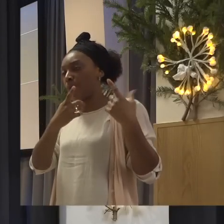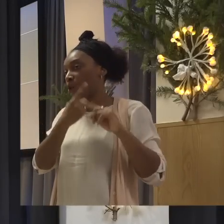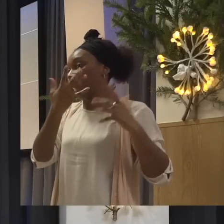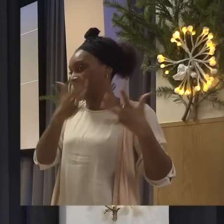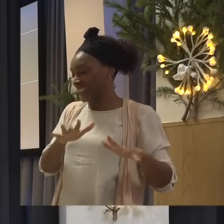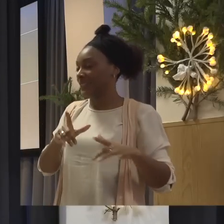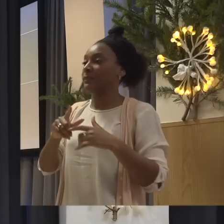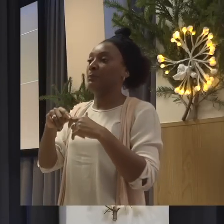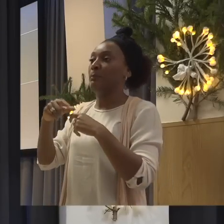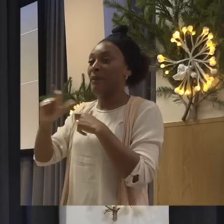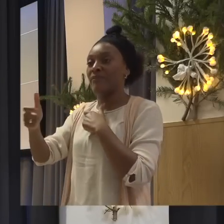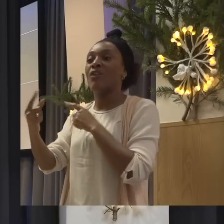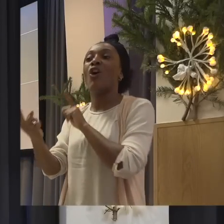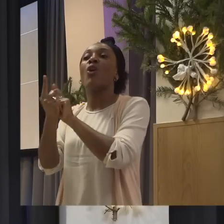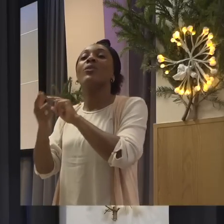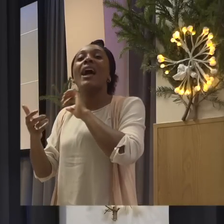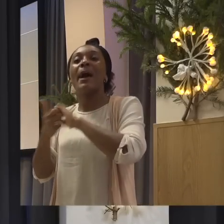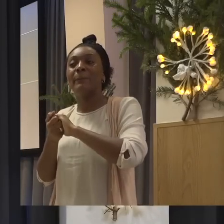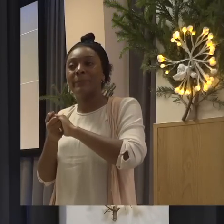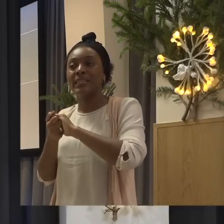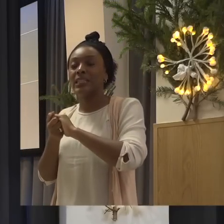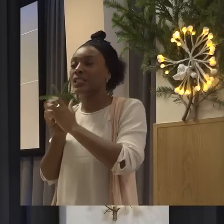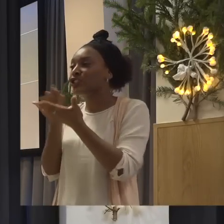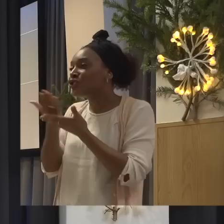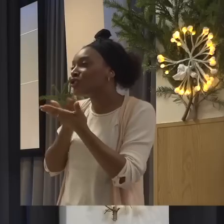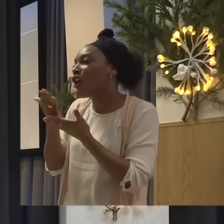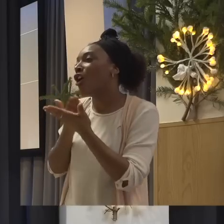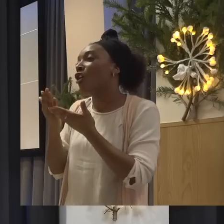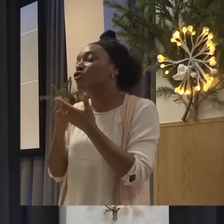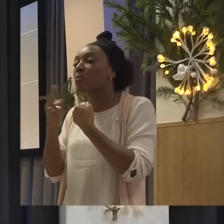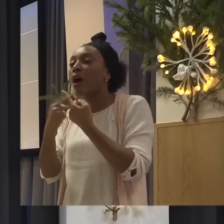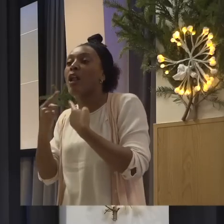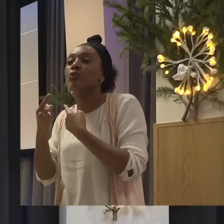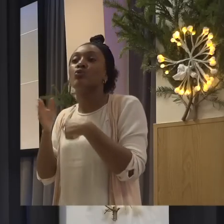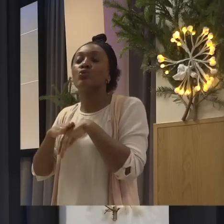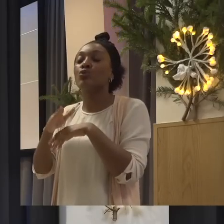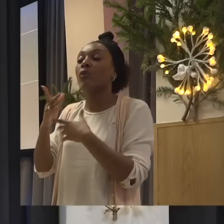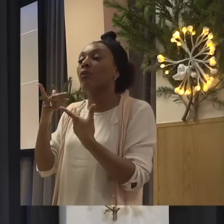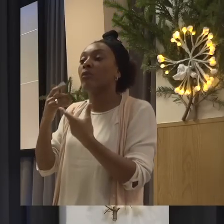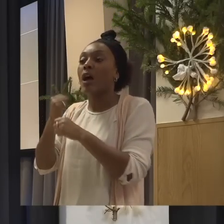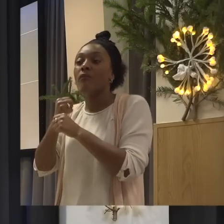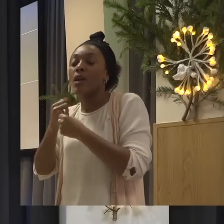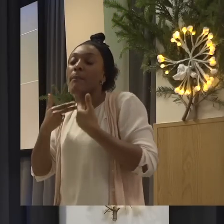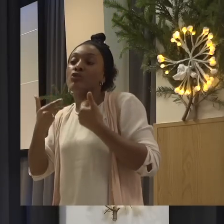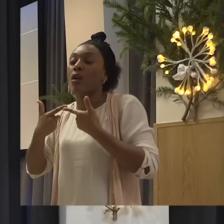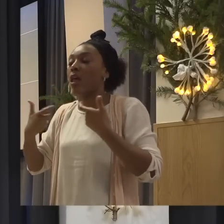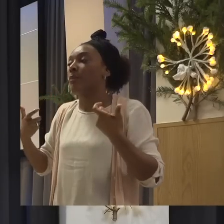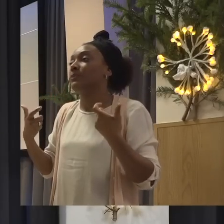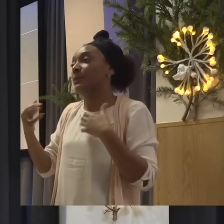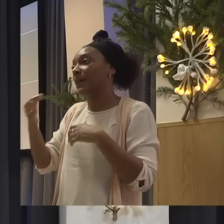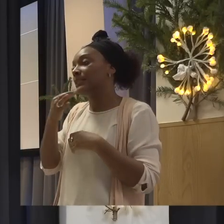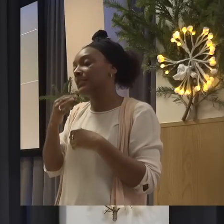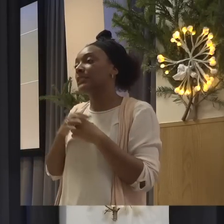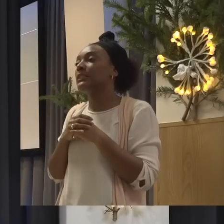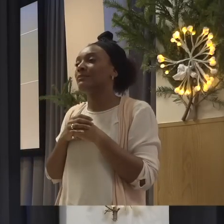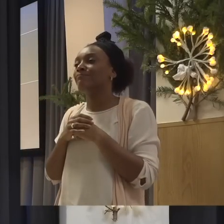un ami, on échangeait, on parlait du ministère et il m'a recommandé de faire une lecture d'un texte